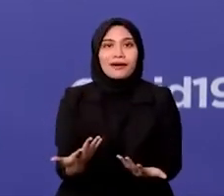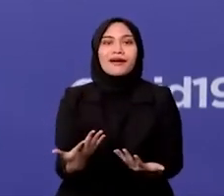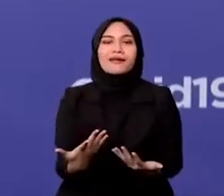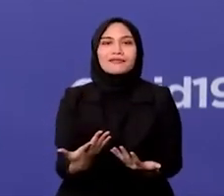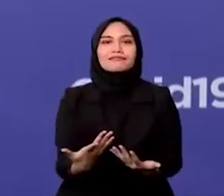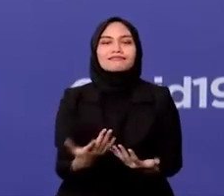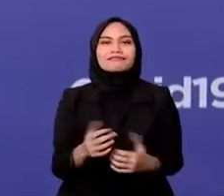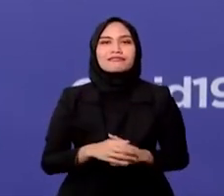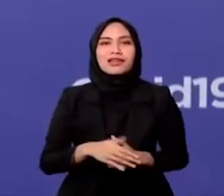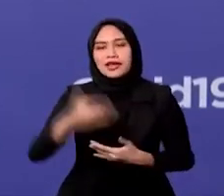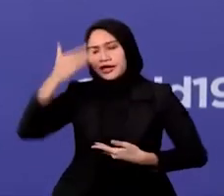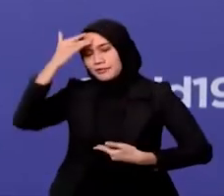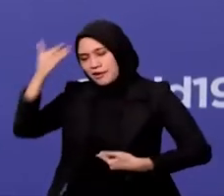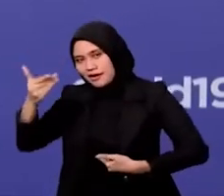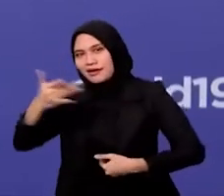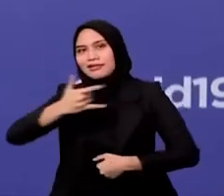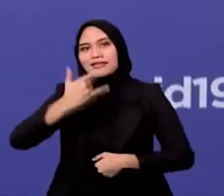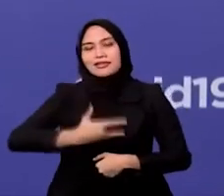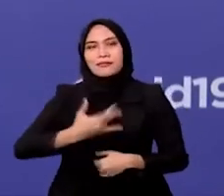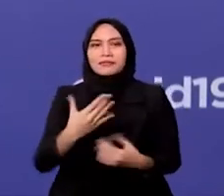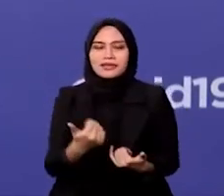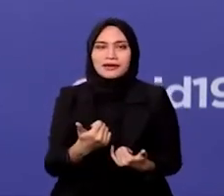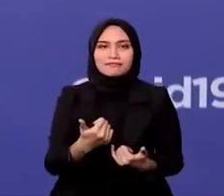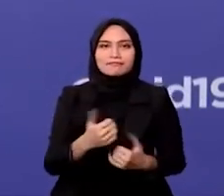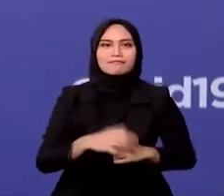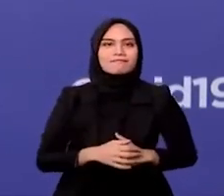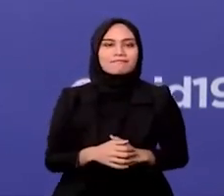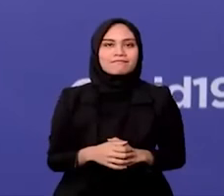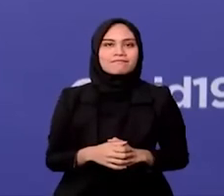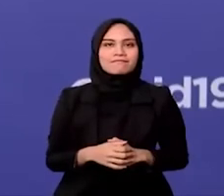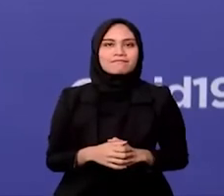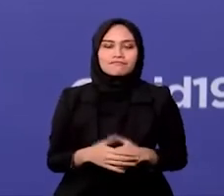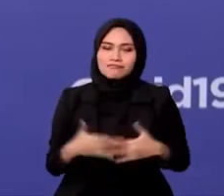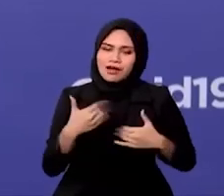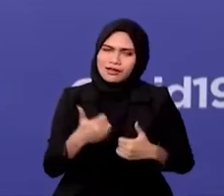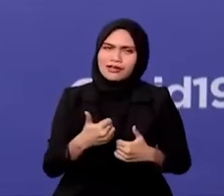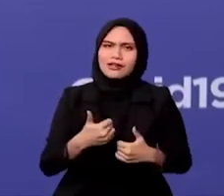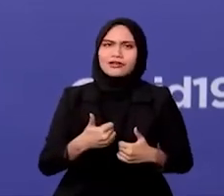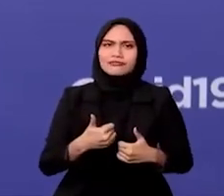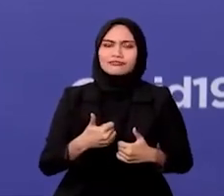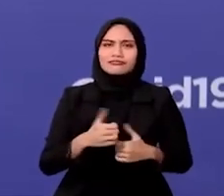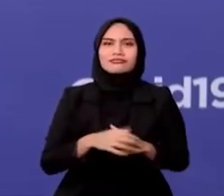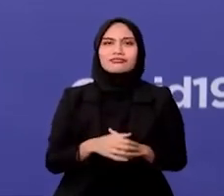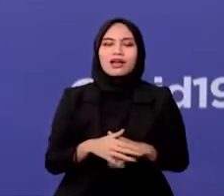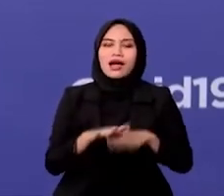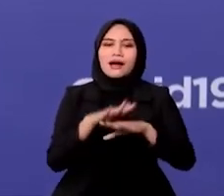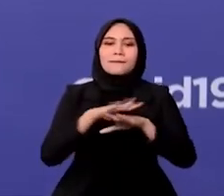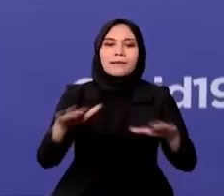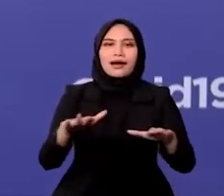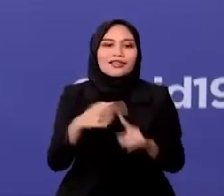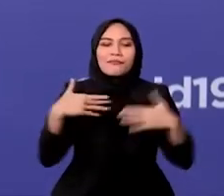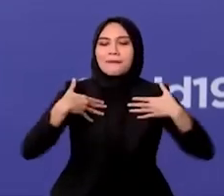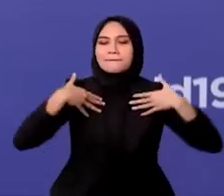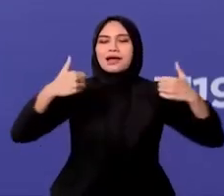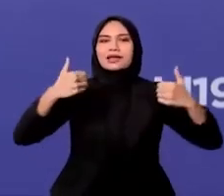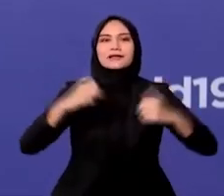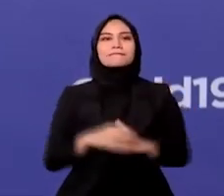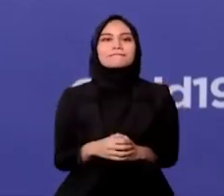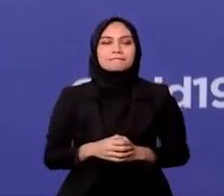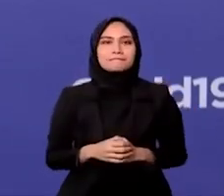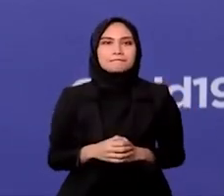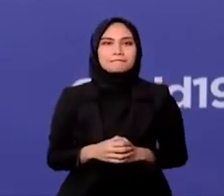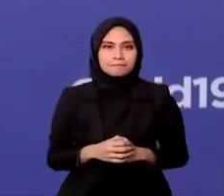kehadiran dan ibadah Idul Adha 1431 Hijriah dengan baik hikmat dan aman copy